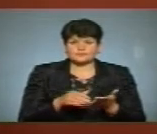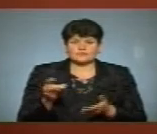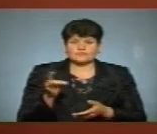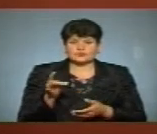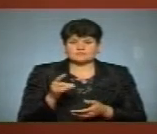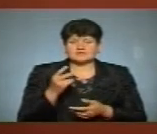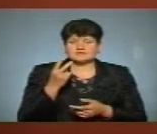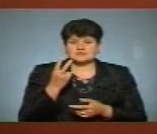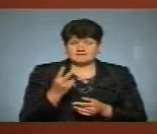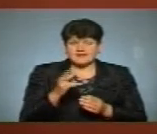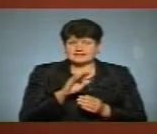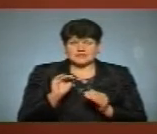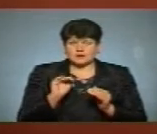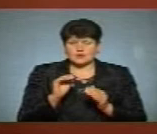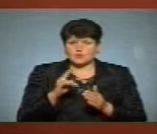двох неоподаткованих